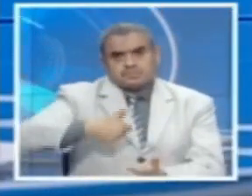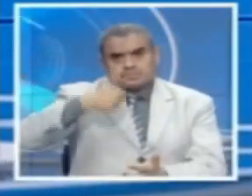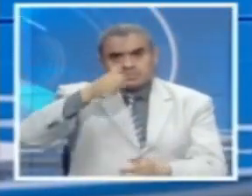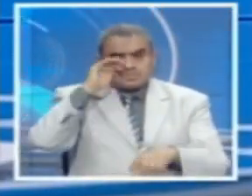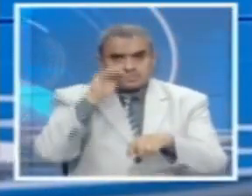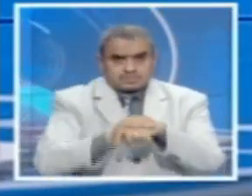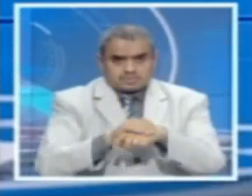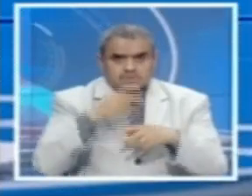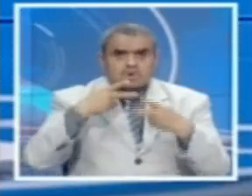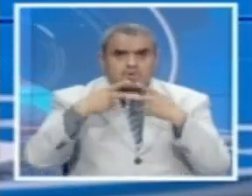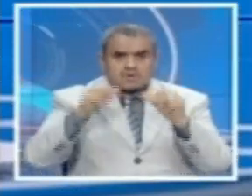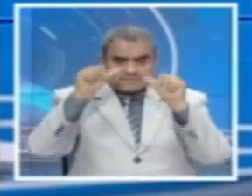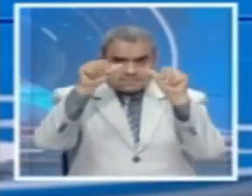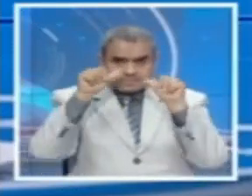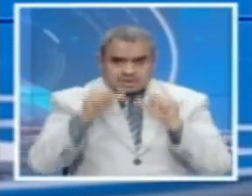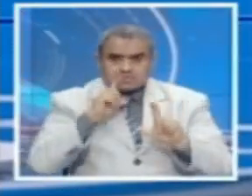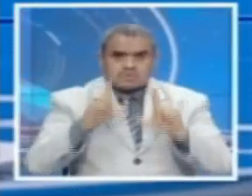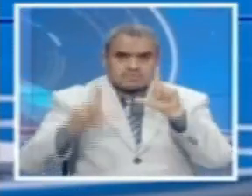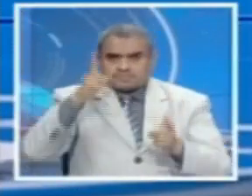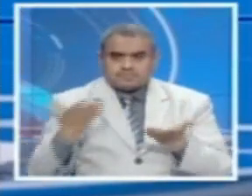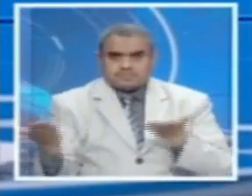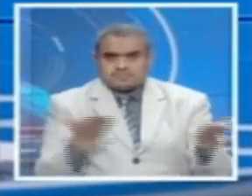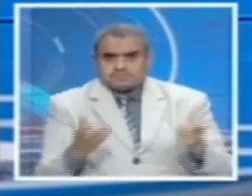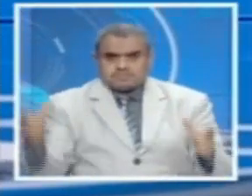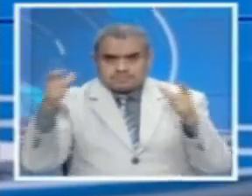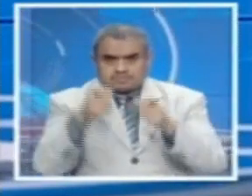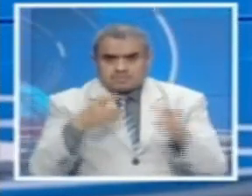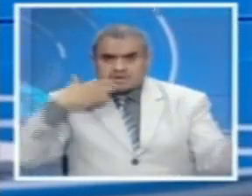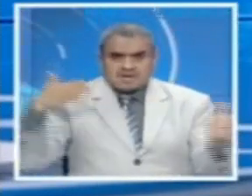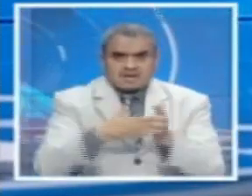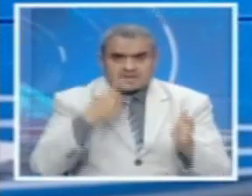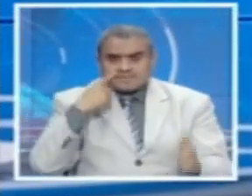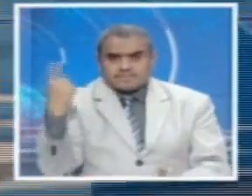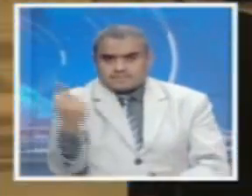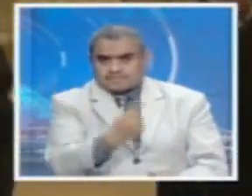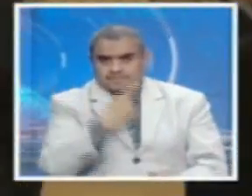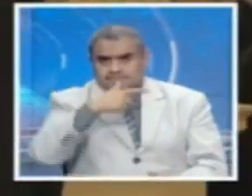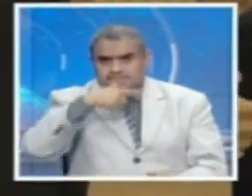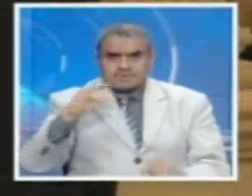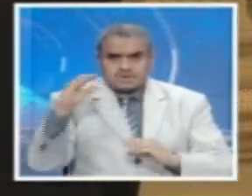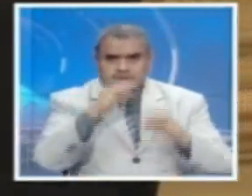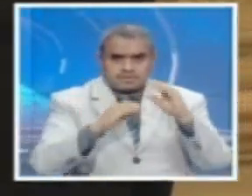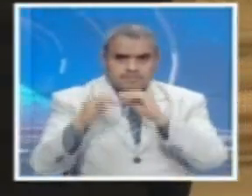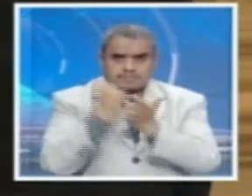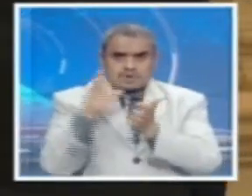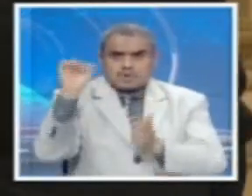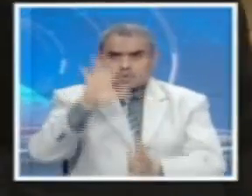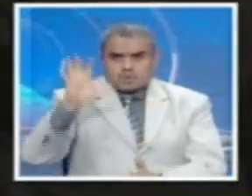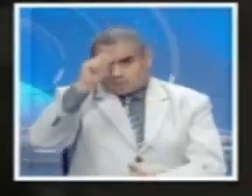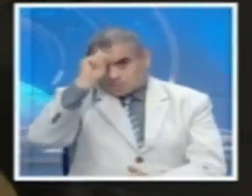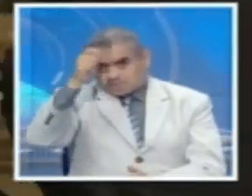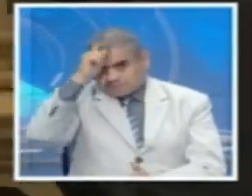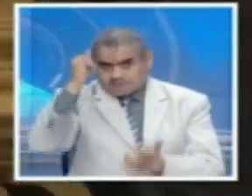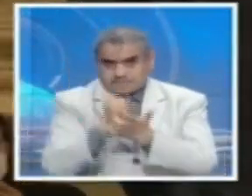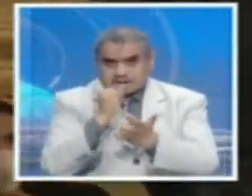عام 2015 تقدما ملموسا وفقا لما أعلنه المفاوضون المشاركون. وفي ختام جولة المحادثات قال الدبلوماسي الأوروبي إنريكي